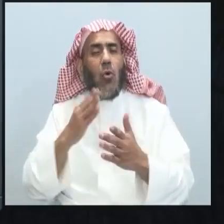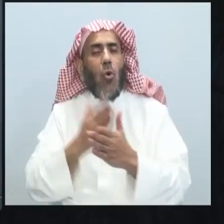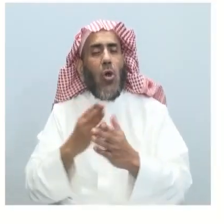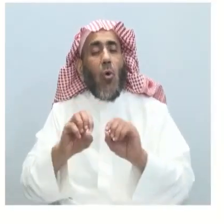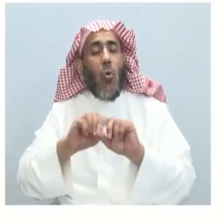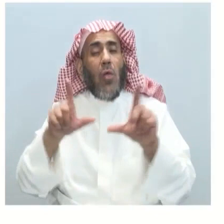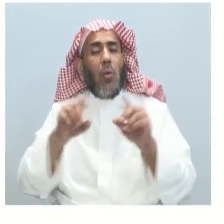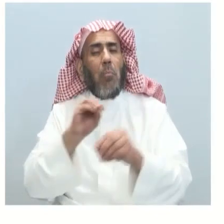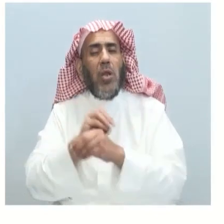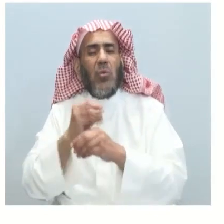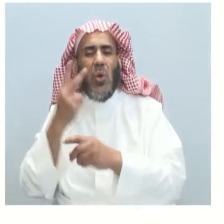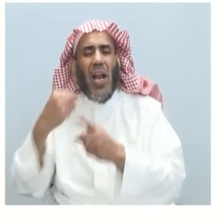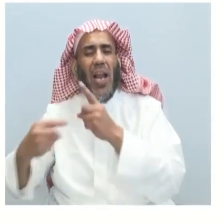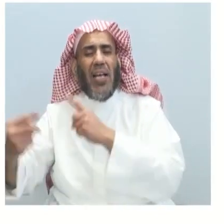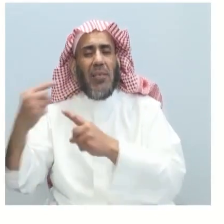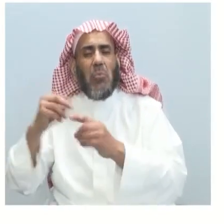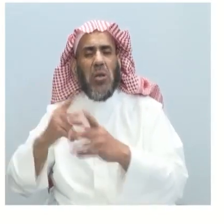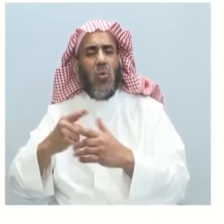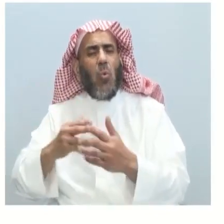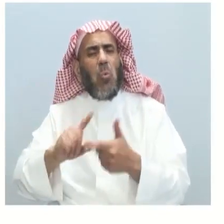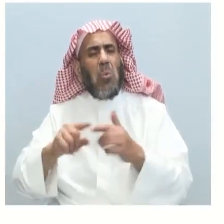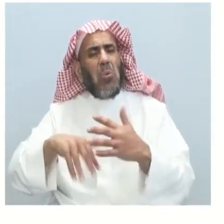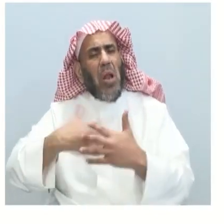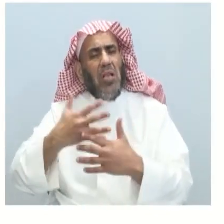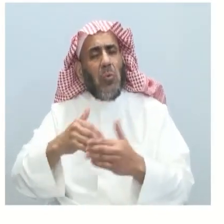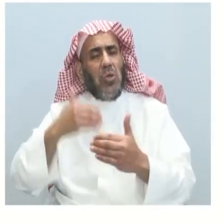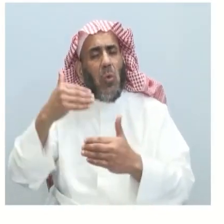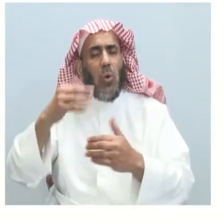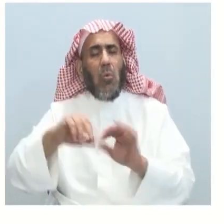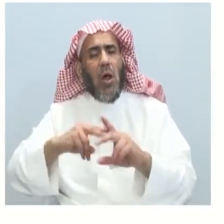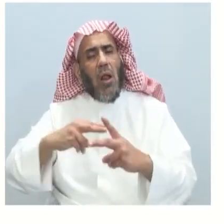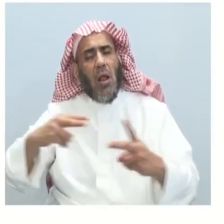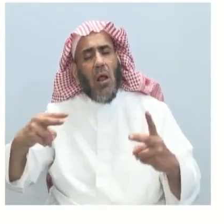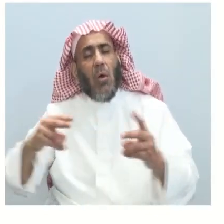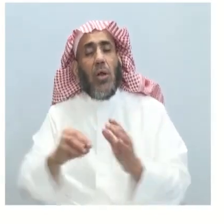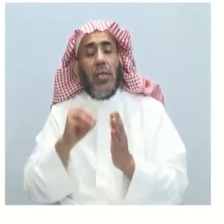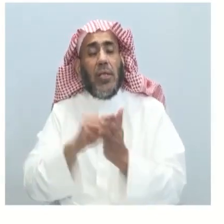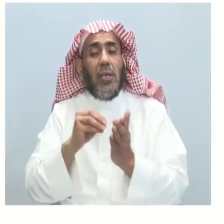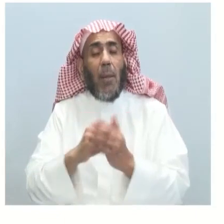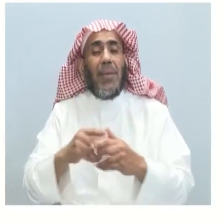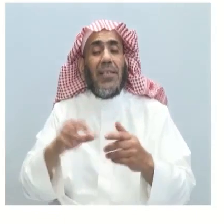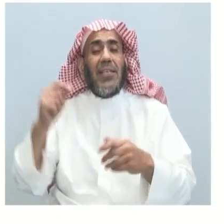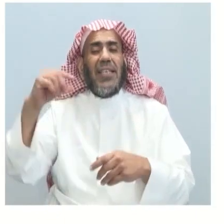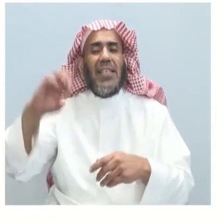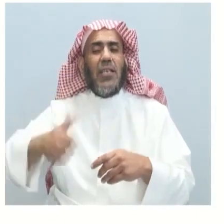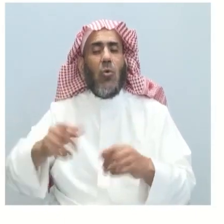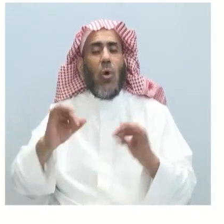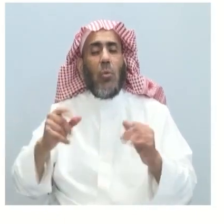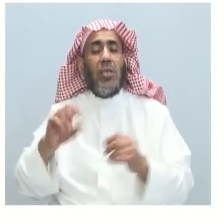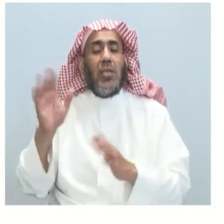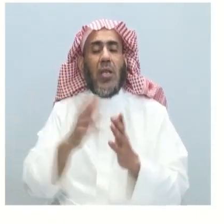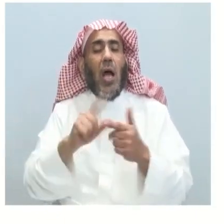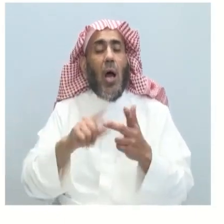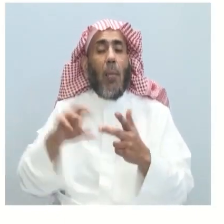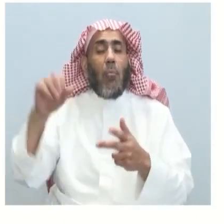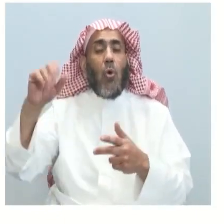عصر يظهر من يدعو الى القديم وهناك من يدعو الى الحديث والى التطور وما الى ذلك الحديث فيه عن مدرسه الديوان وكذلك مدرسه ابولو